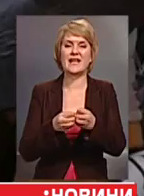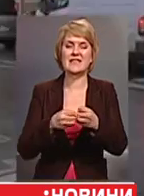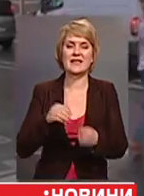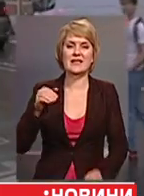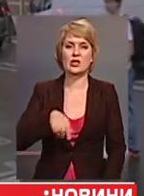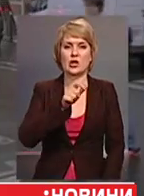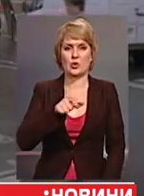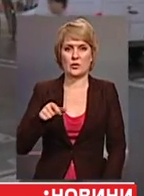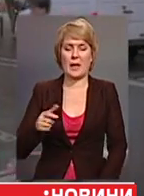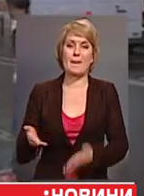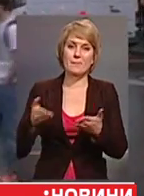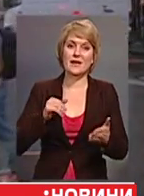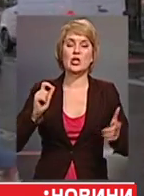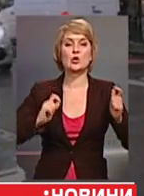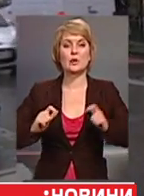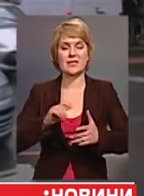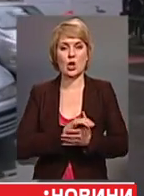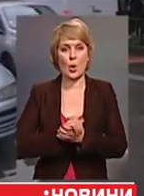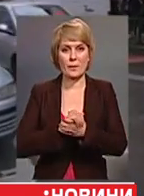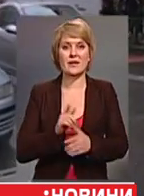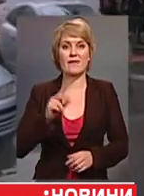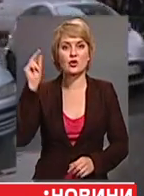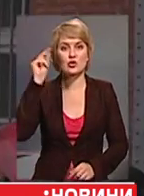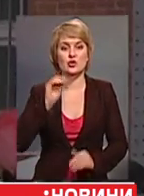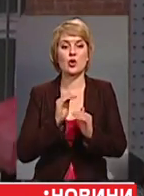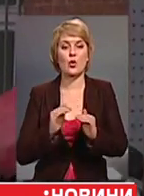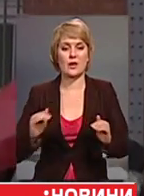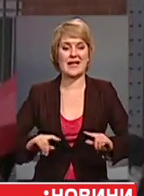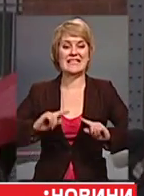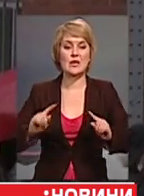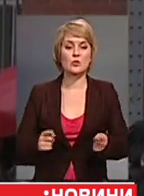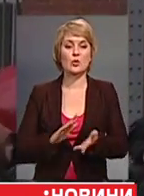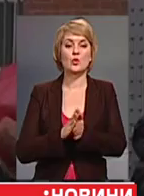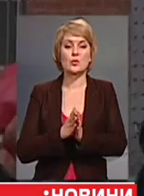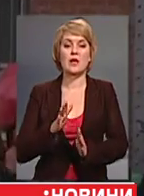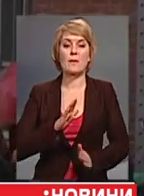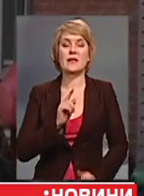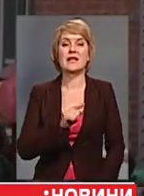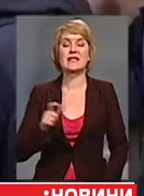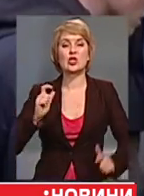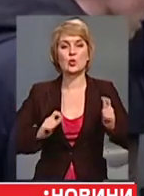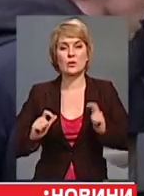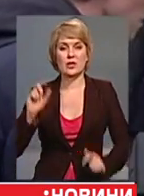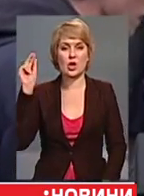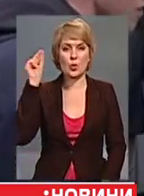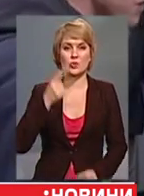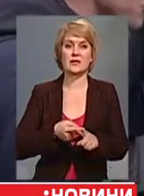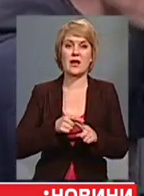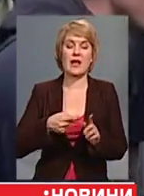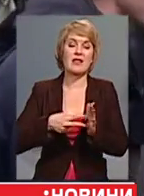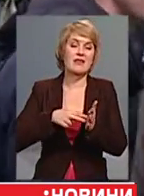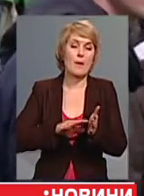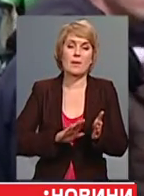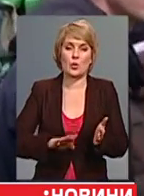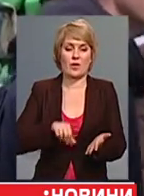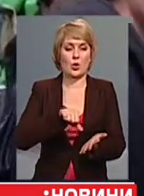людей. До них приєдналися і студентські об'єднання, і навіть школярі. Заручниками ситуації стали і ті студенти та учні, які не планували